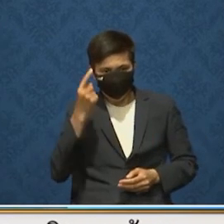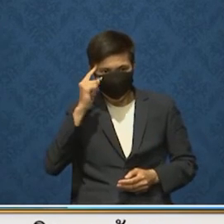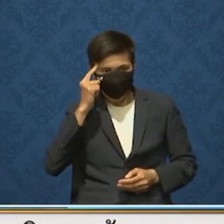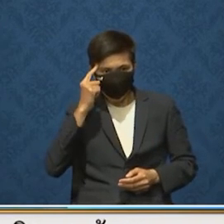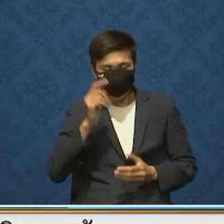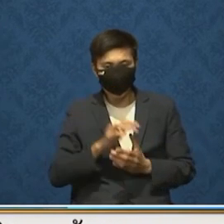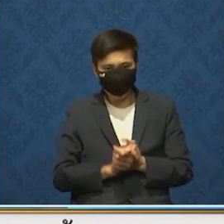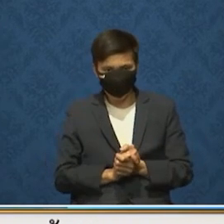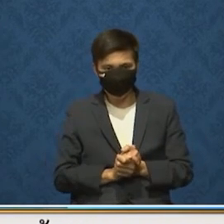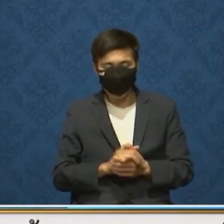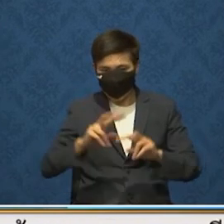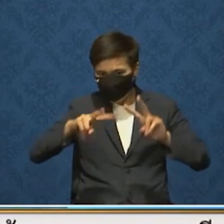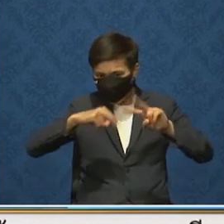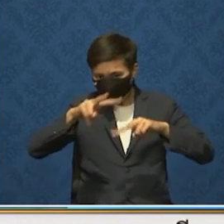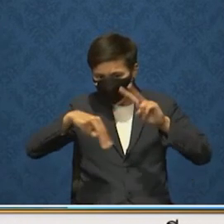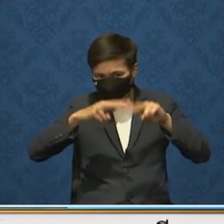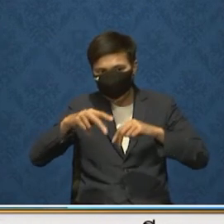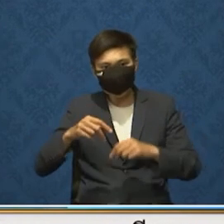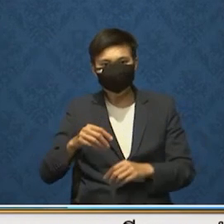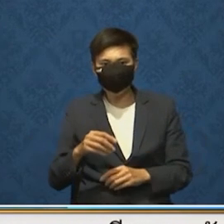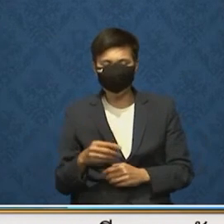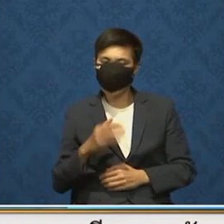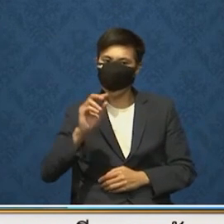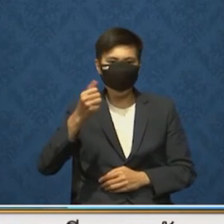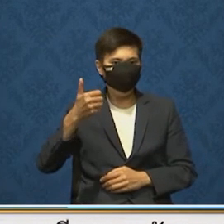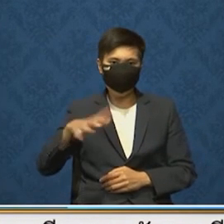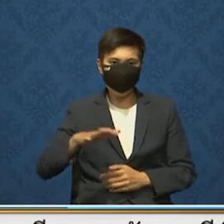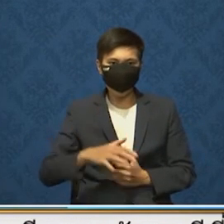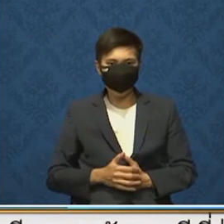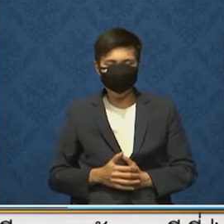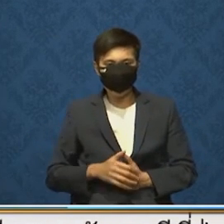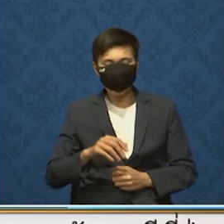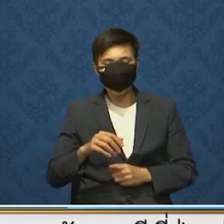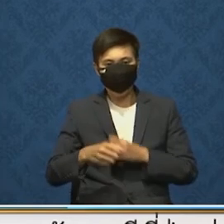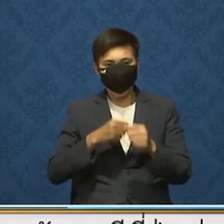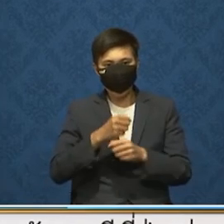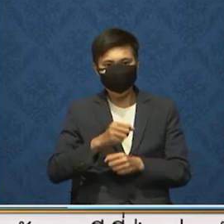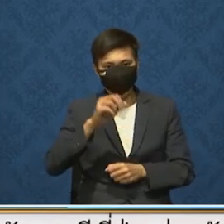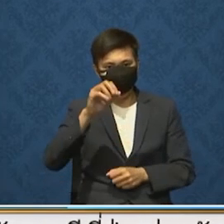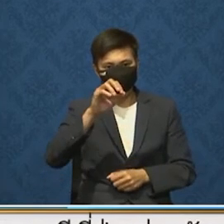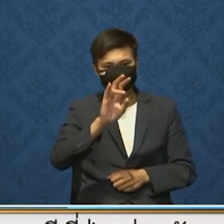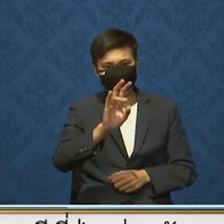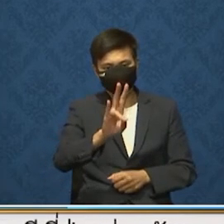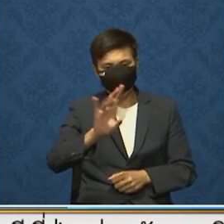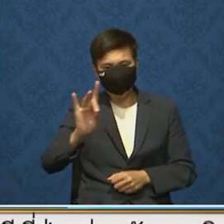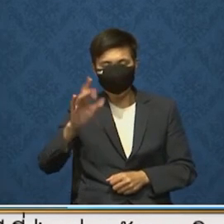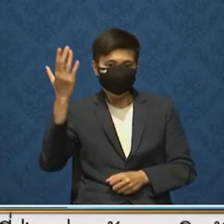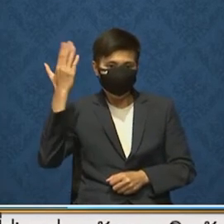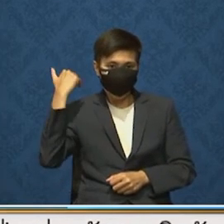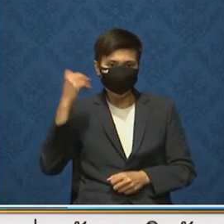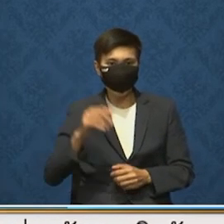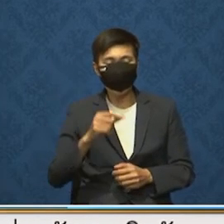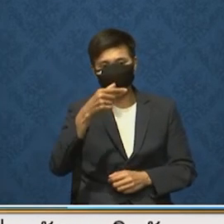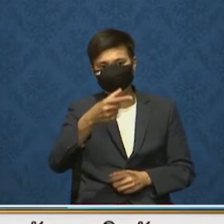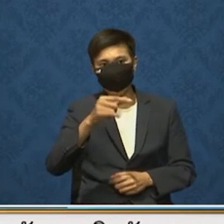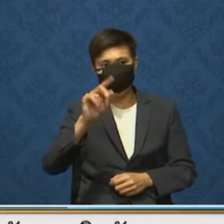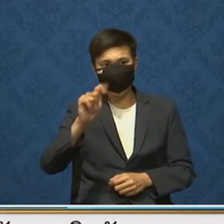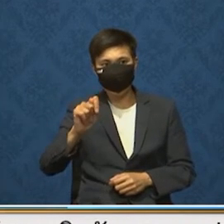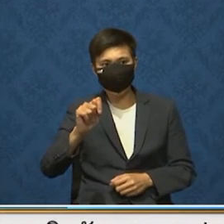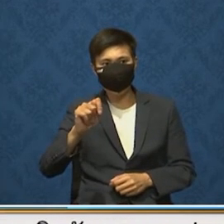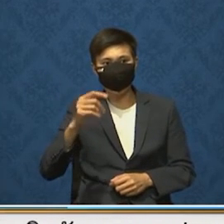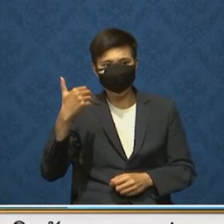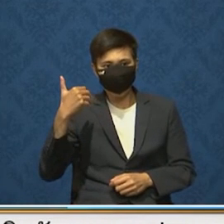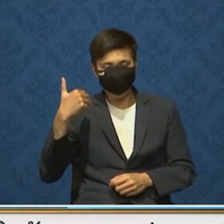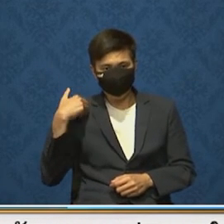้จำได้ครับเมื่อ 7-8 ปีที่แล้วGT200 บรุร้ฟ้า